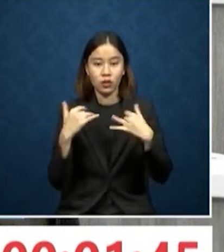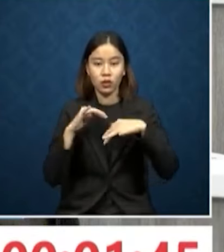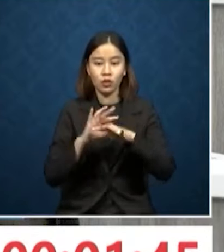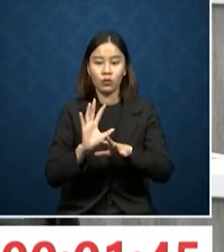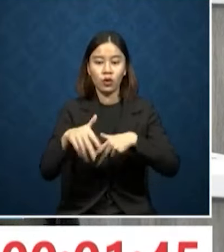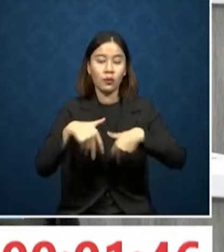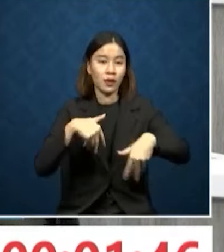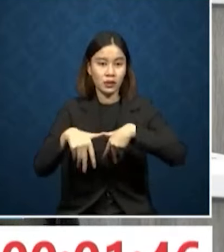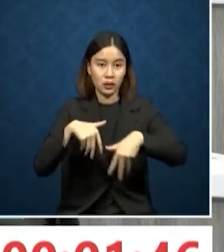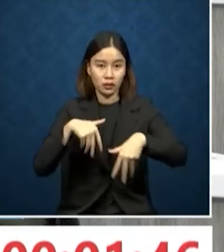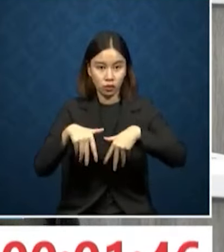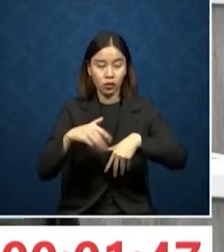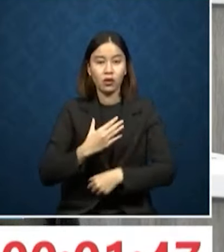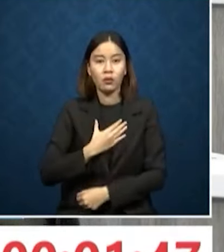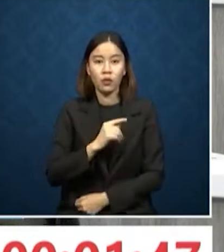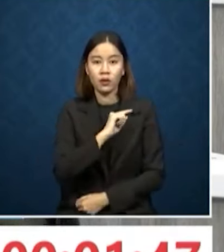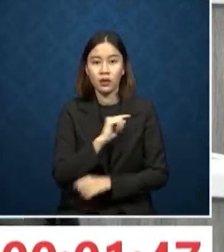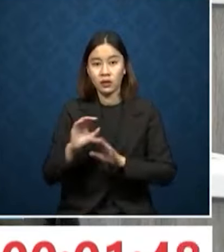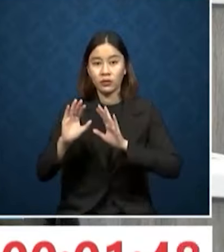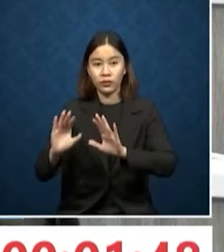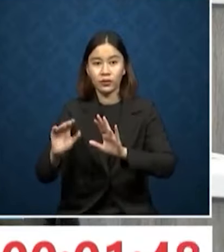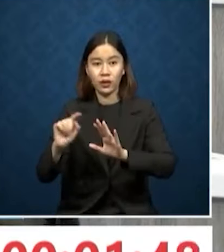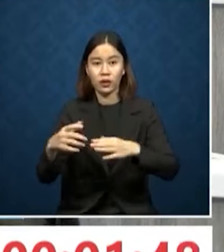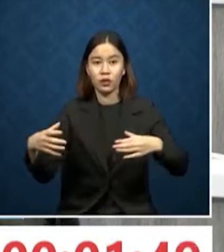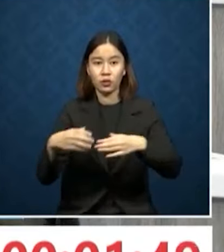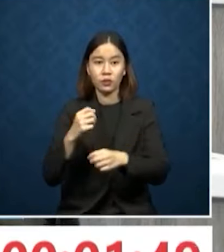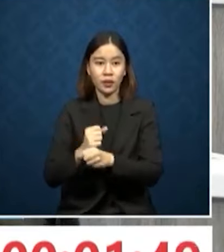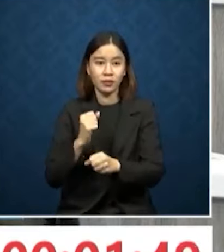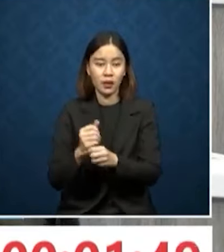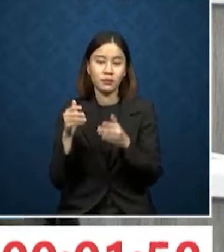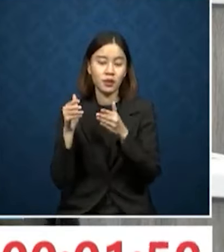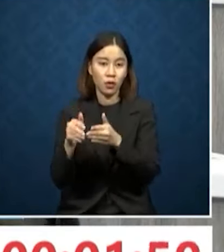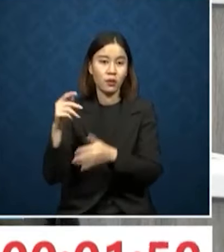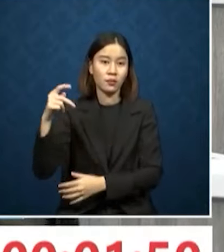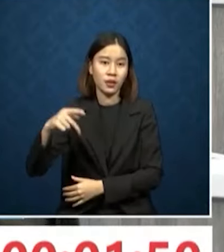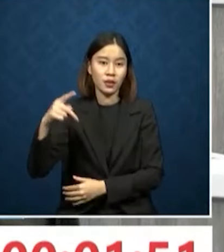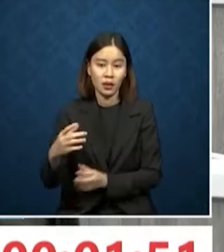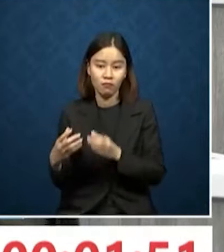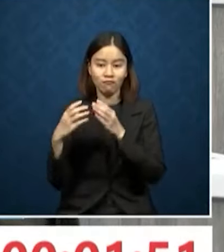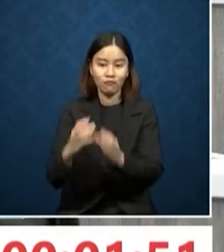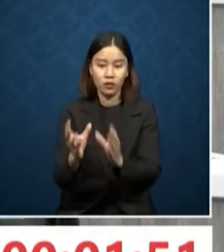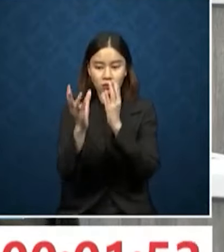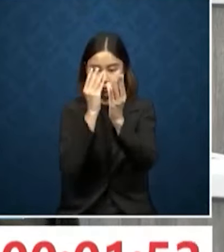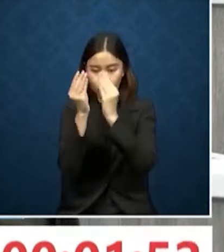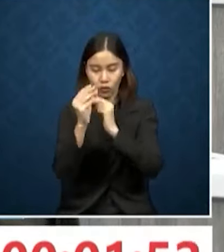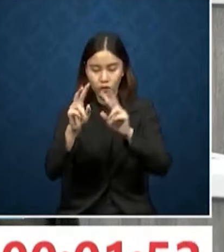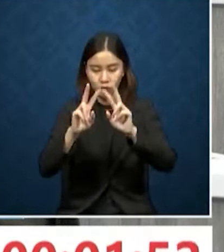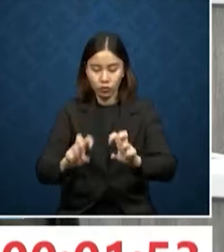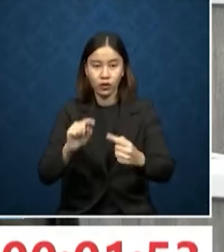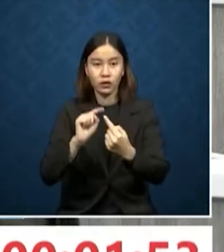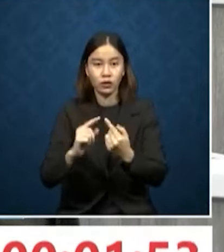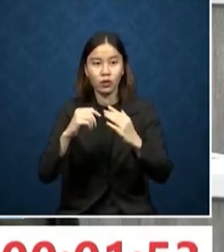มของประชาชนผมจึงมอบหมายให้คณะทำงานเฉพาะกิจลงไปศึกษาข้อเท็จจริง